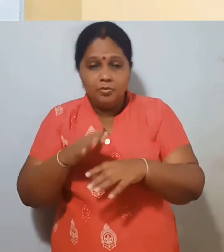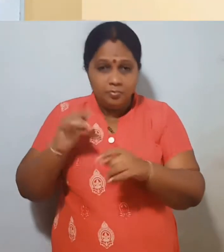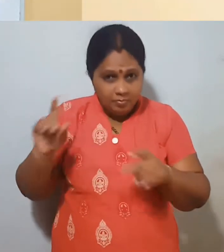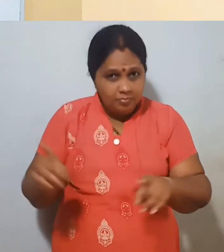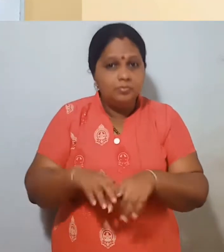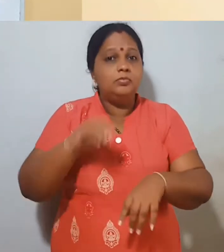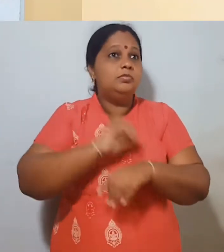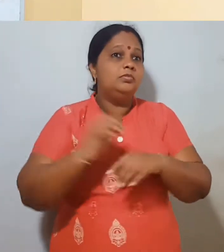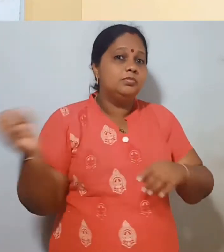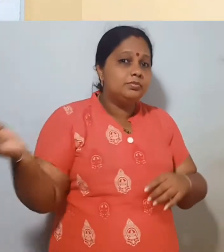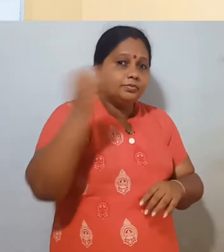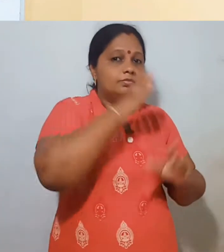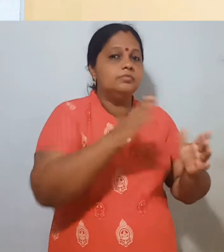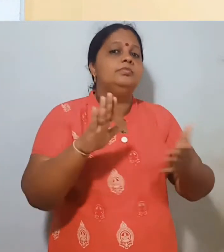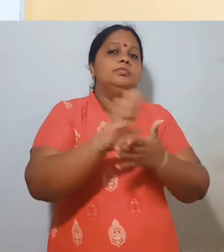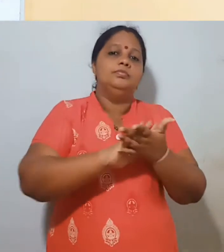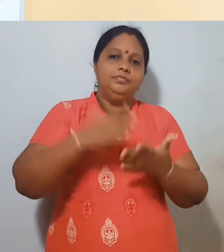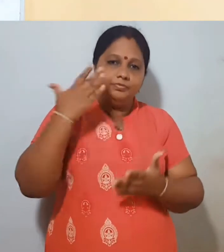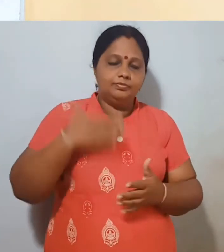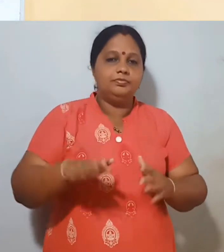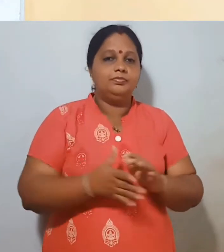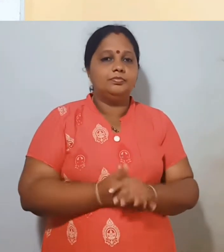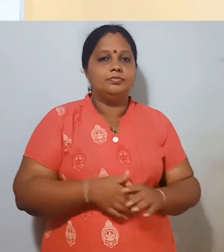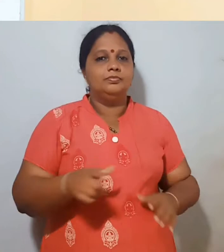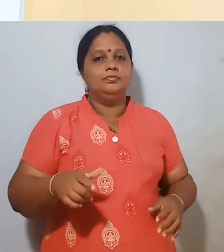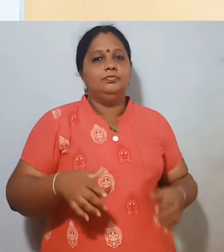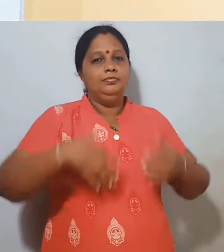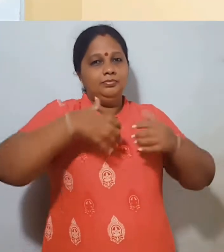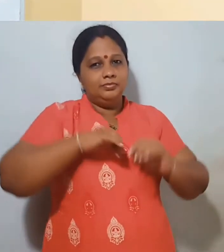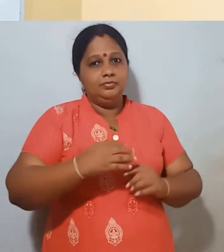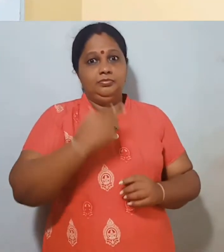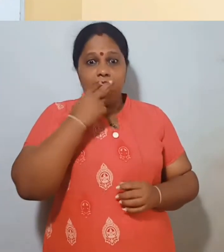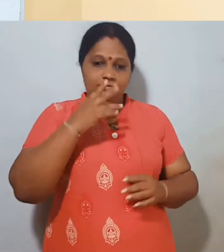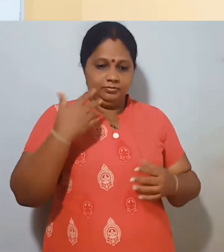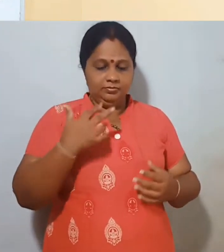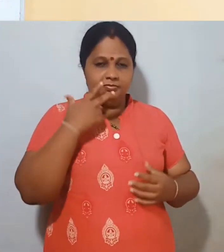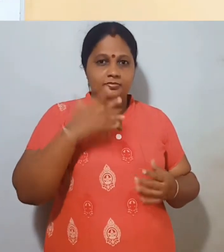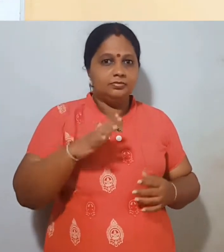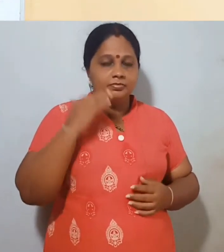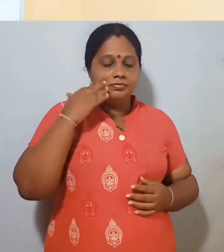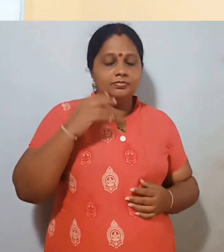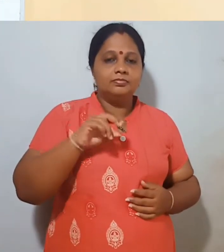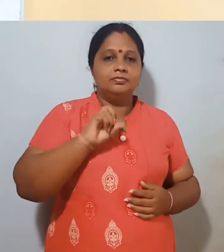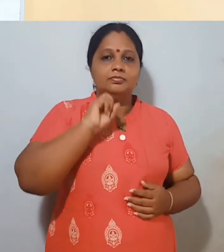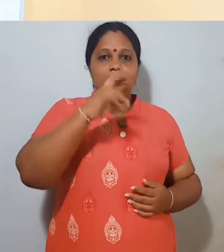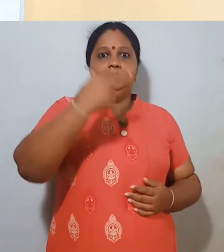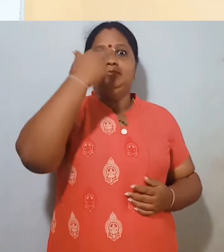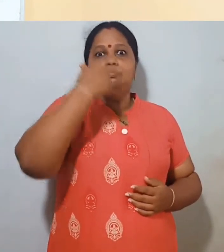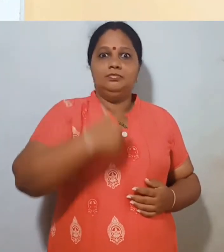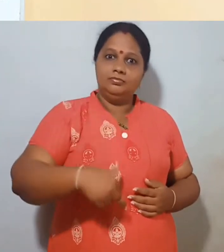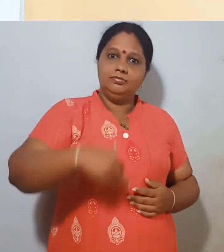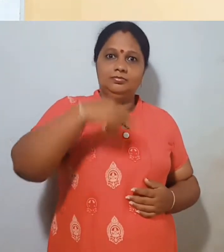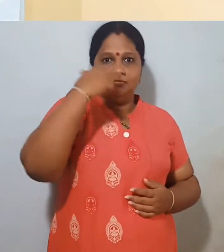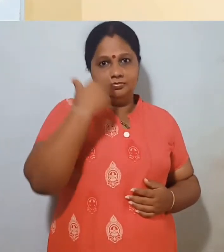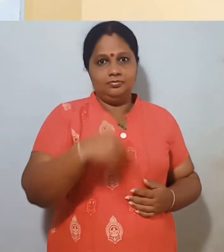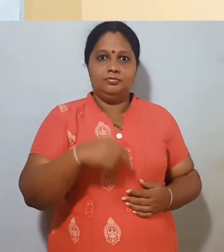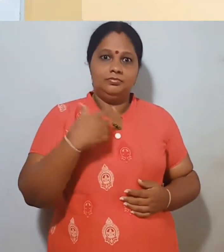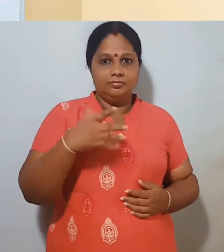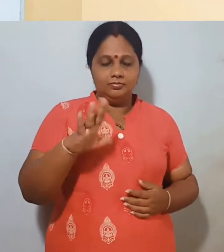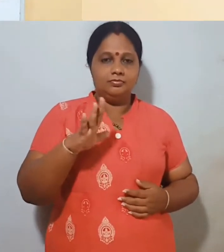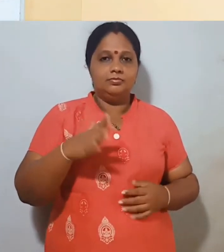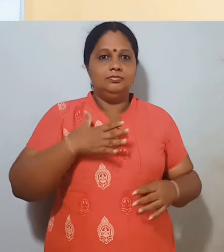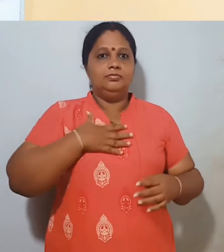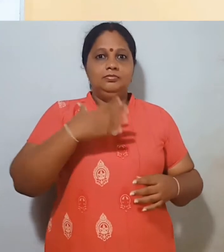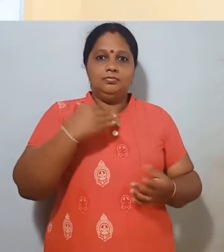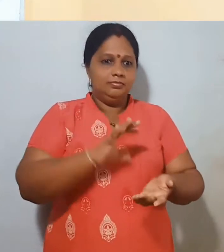வேண்டும். ரைட்? அப்ப உங்களுக்கு இதை செய்து அவருக்கு நார்மல் மூச்சு வந்துட்டு, நார்மல் சுவாசம் வந்துட்டுன்னு சொன்னால் பழையபடி ஒரு